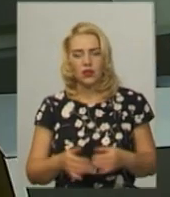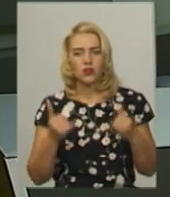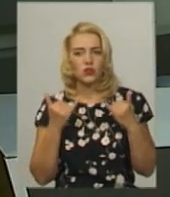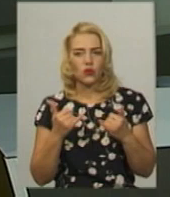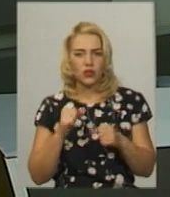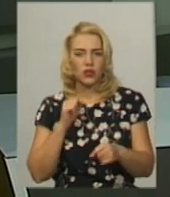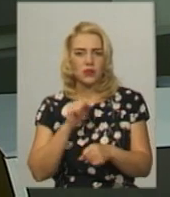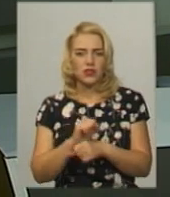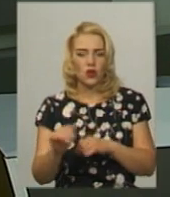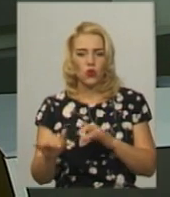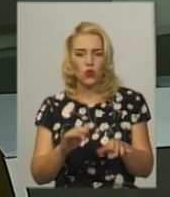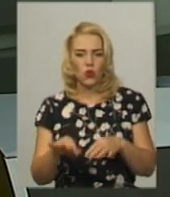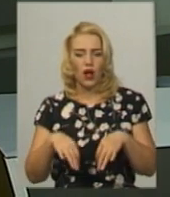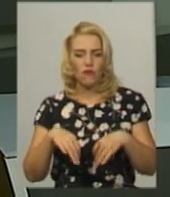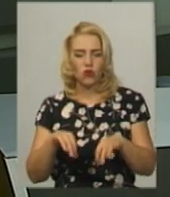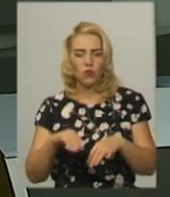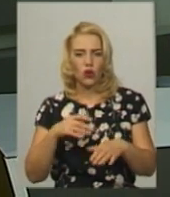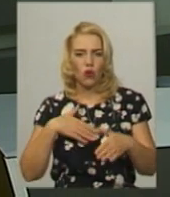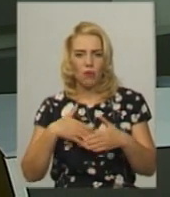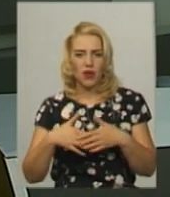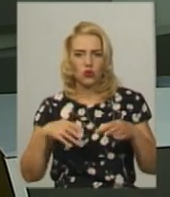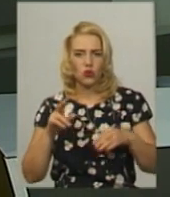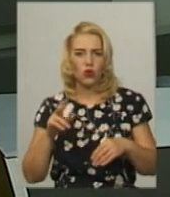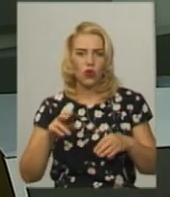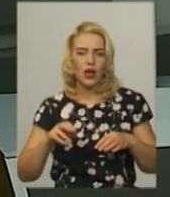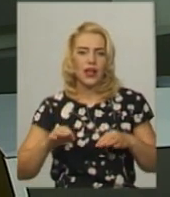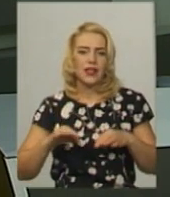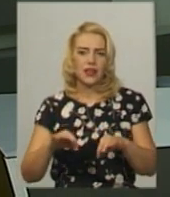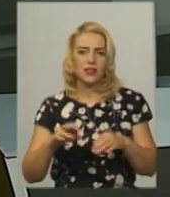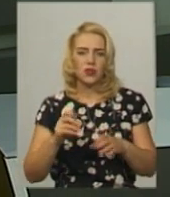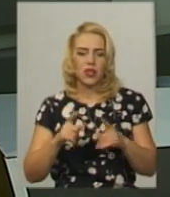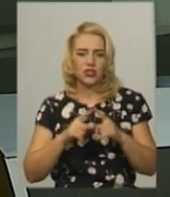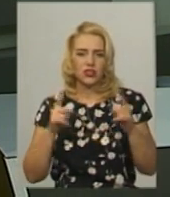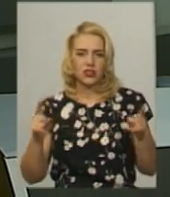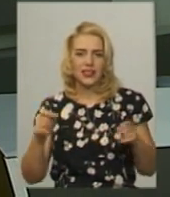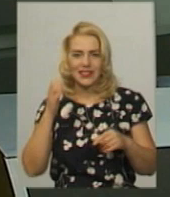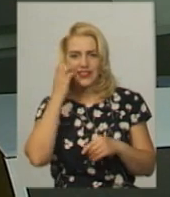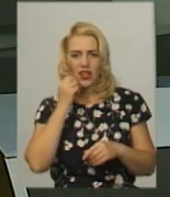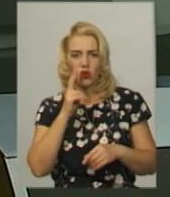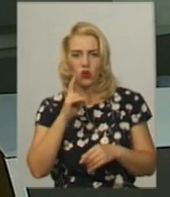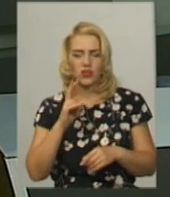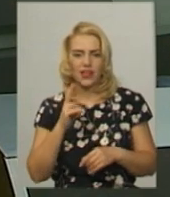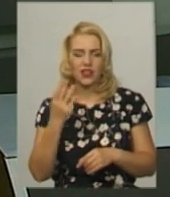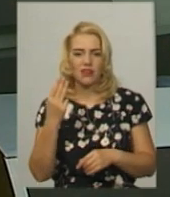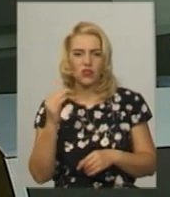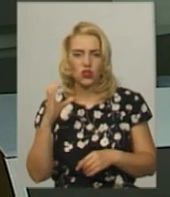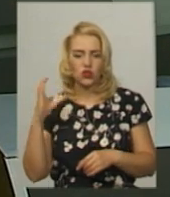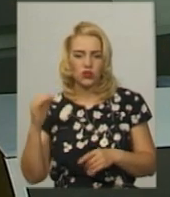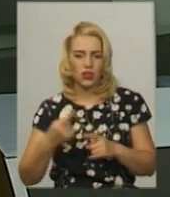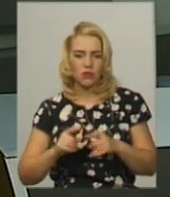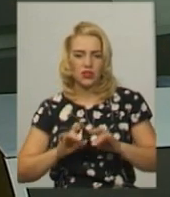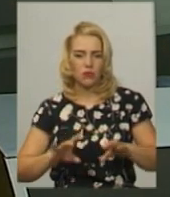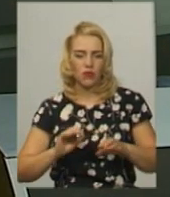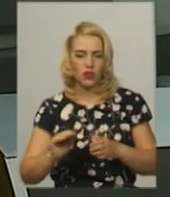Сьогодні призупинять рух автомобільного та громадського транспорту у Хмельницькому на частині Старокостянтинівського шосе. Про це повідомляє